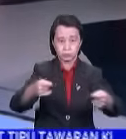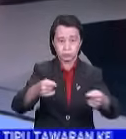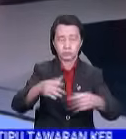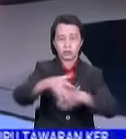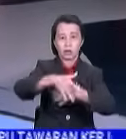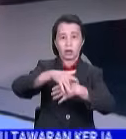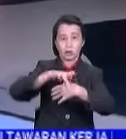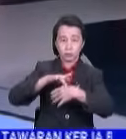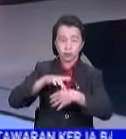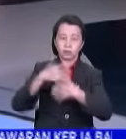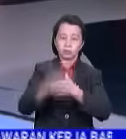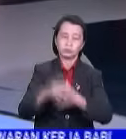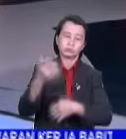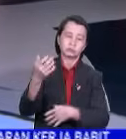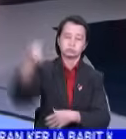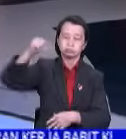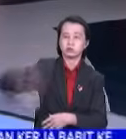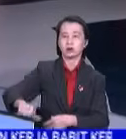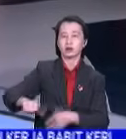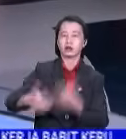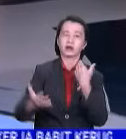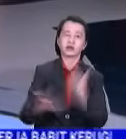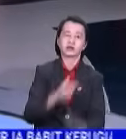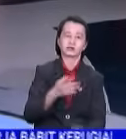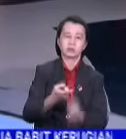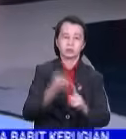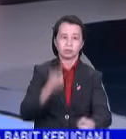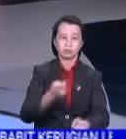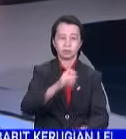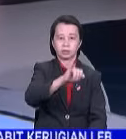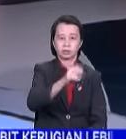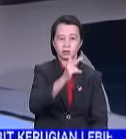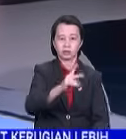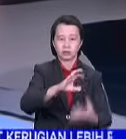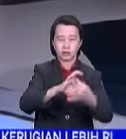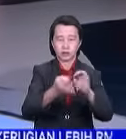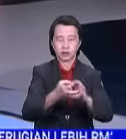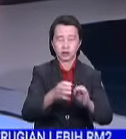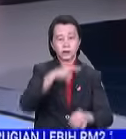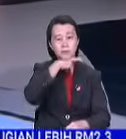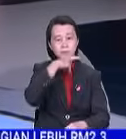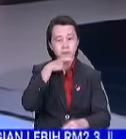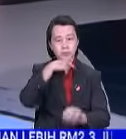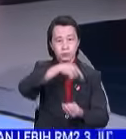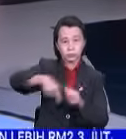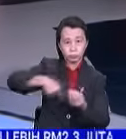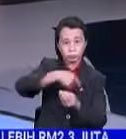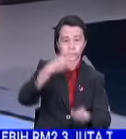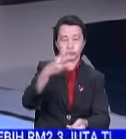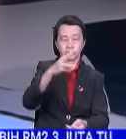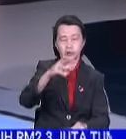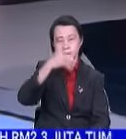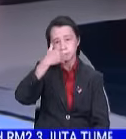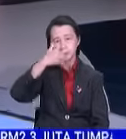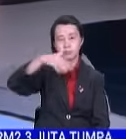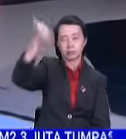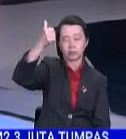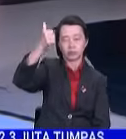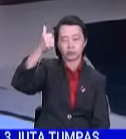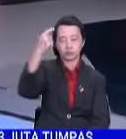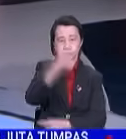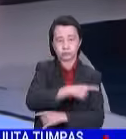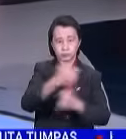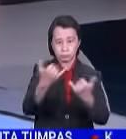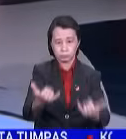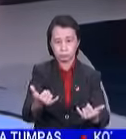sampai awal selepas tewas kepada basic of dari jawatankuasa Olympic Rusia dipusingkan 16 terbaik acara komponen